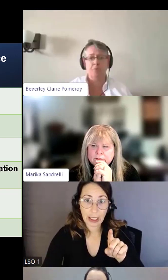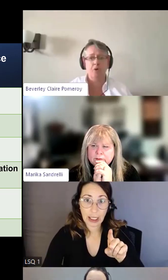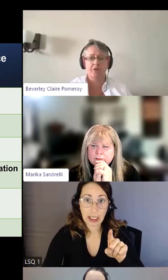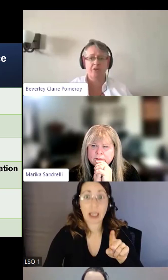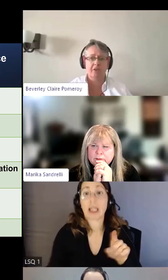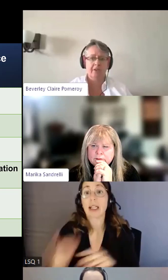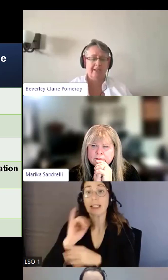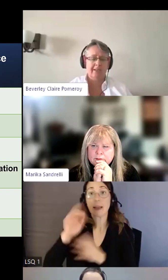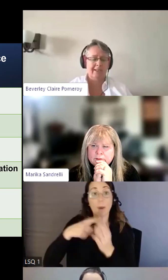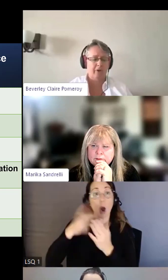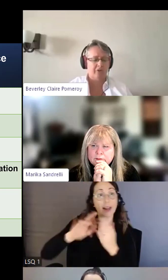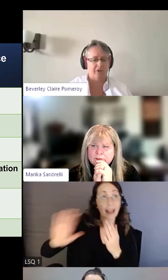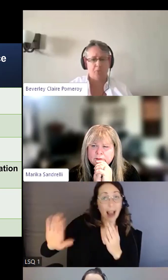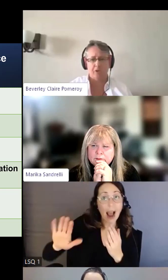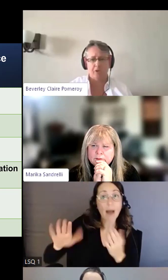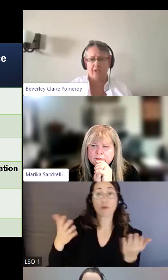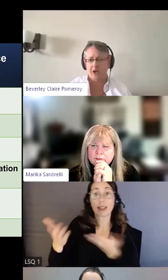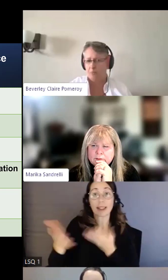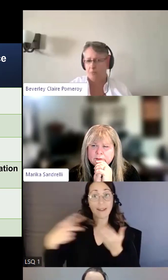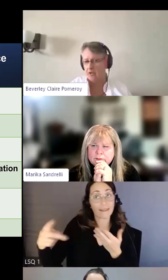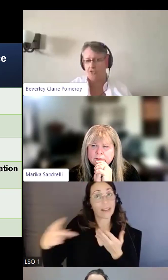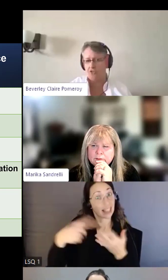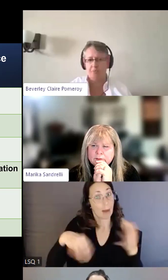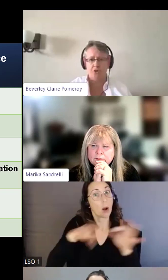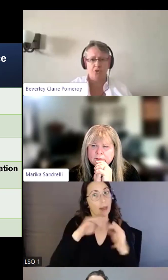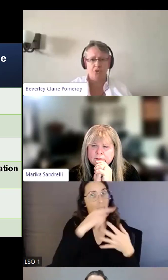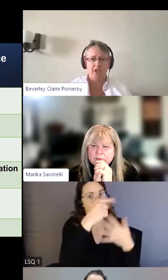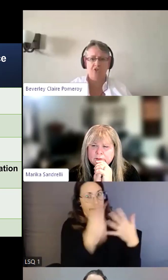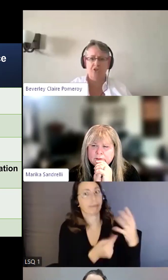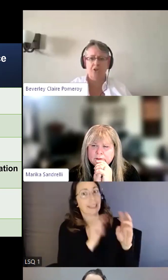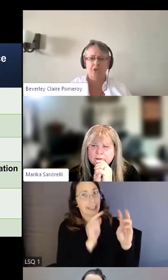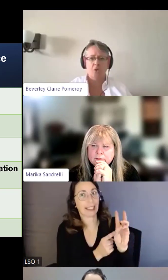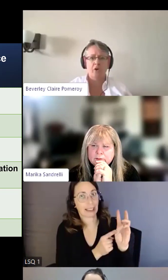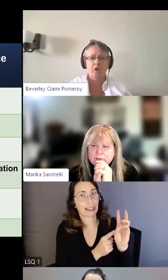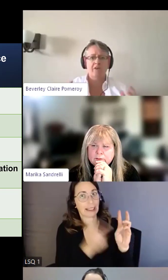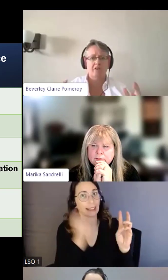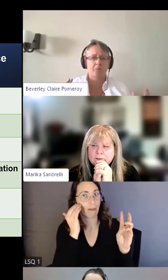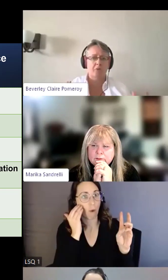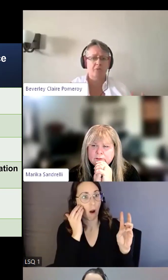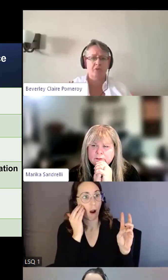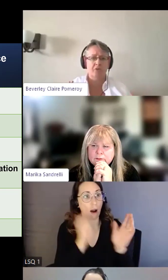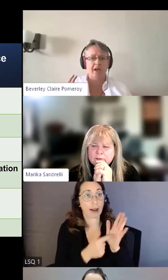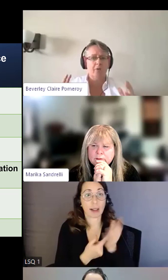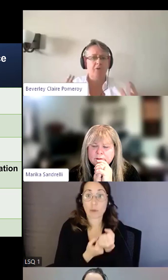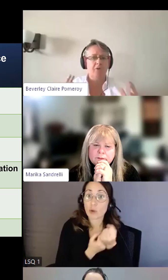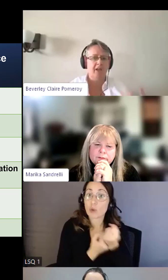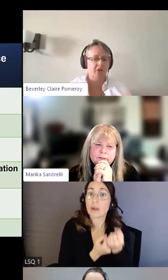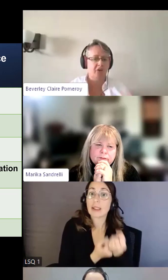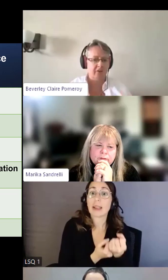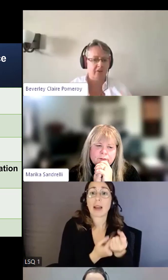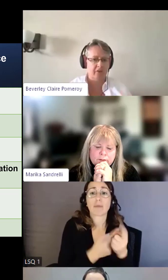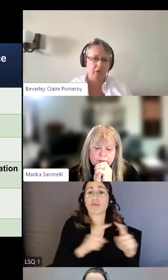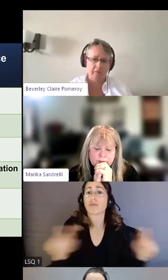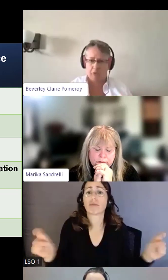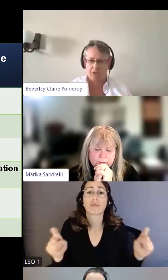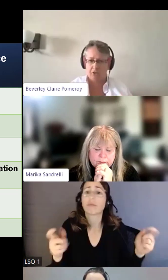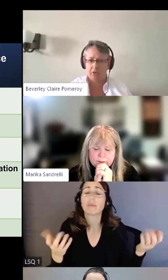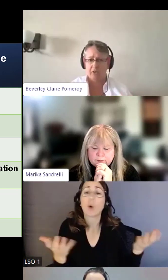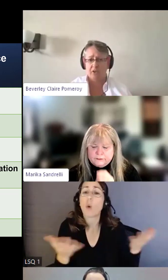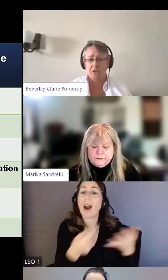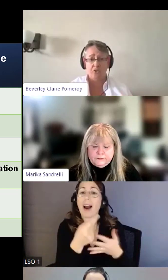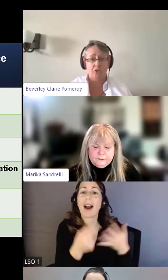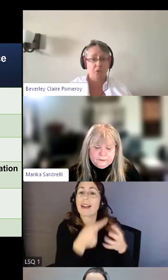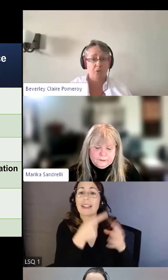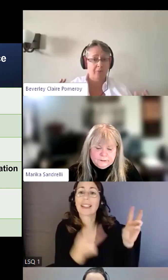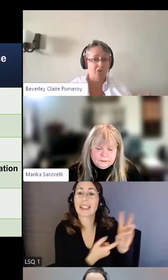d'un soutien. Quels sont donc ces 6 principes? Le premier, c'est la